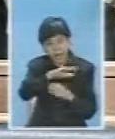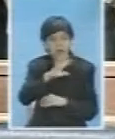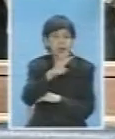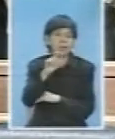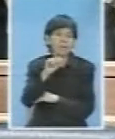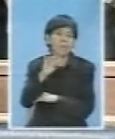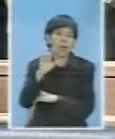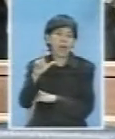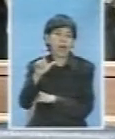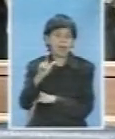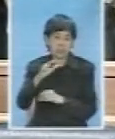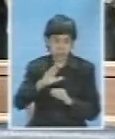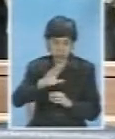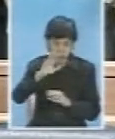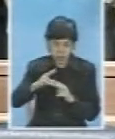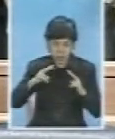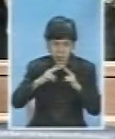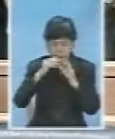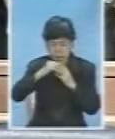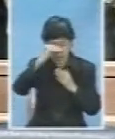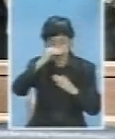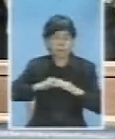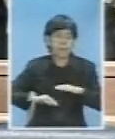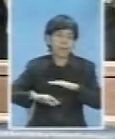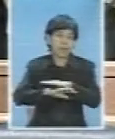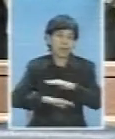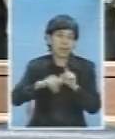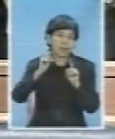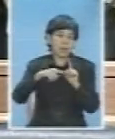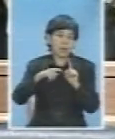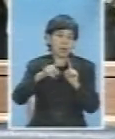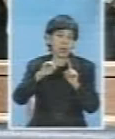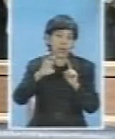มาตั้งงบประมาณที่สำนักงานคณะกรรมการการศึกษาขั้นพื้นฐาน